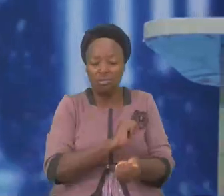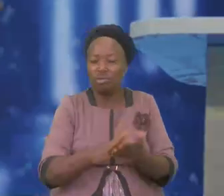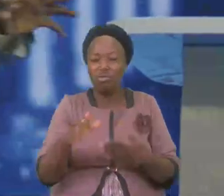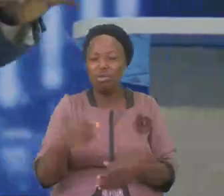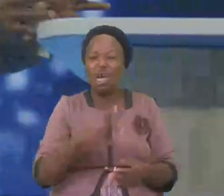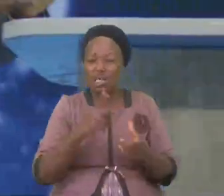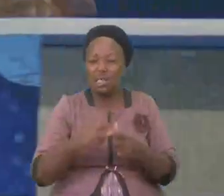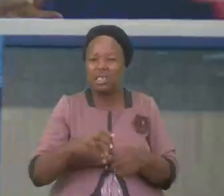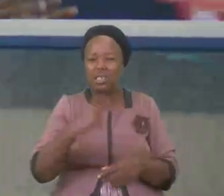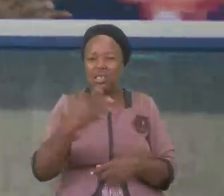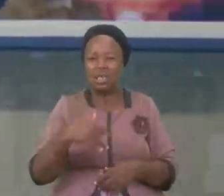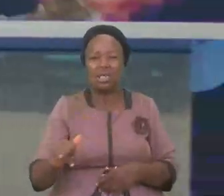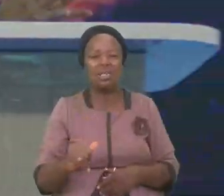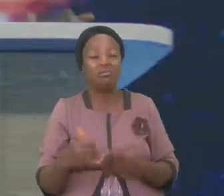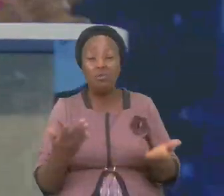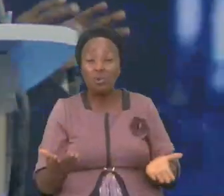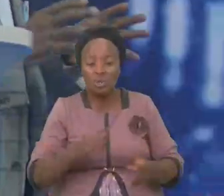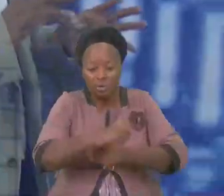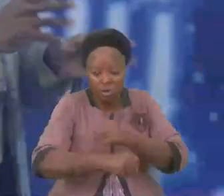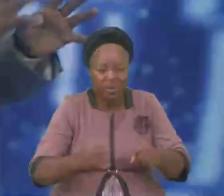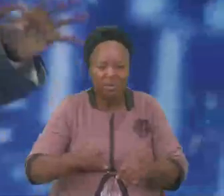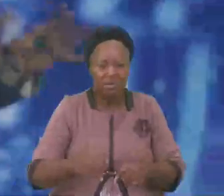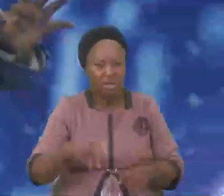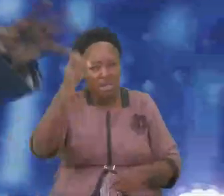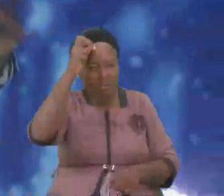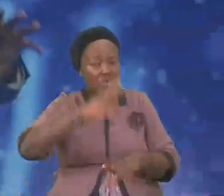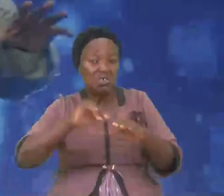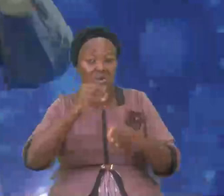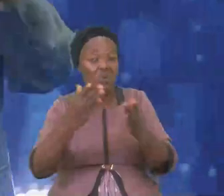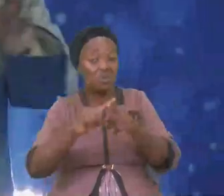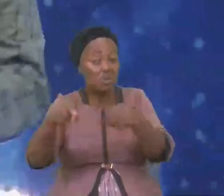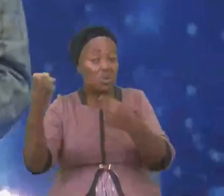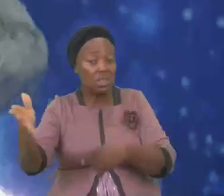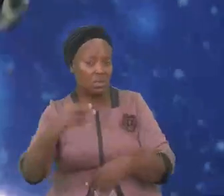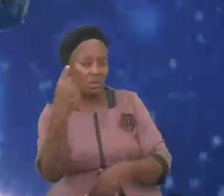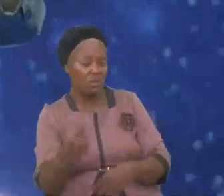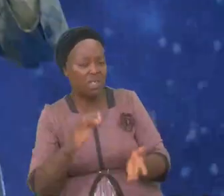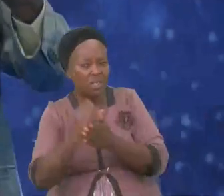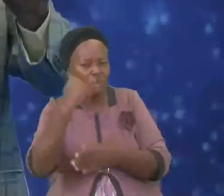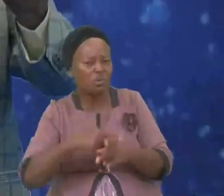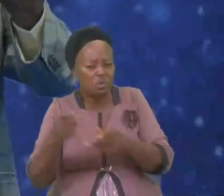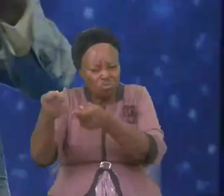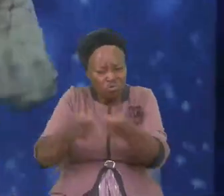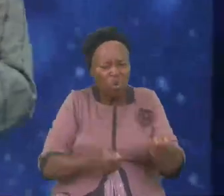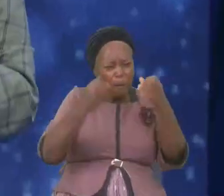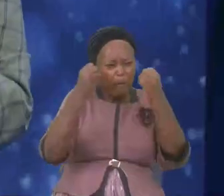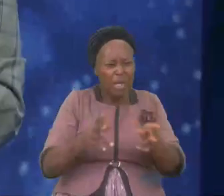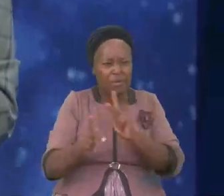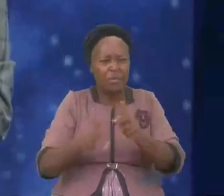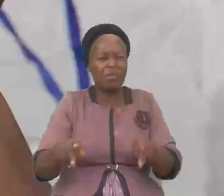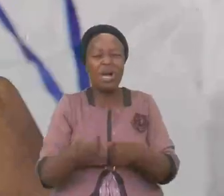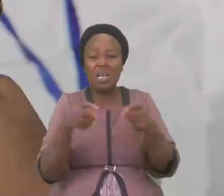souffrance éternelle. Il ne veut pas aller là-bas seul. Voilà pourquoi il veut corrompre assez de